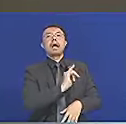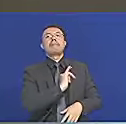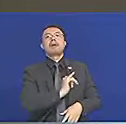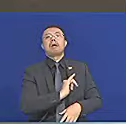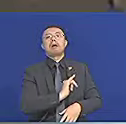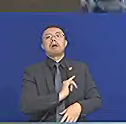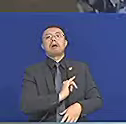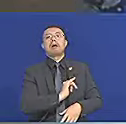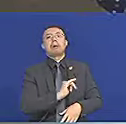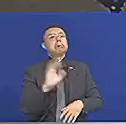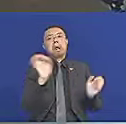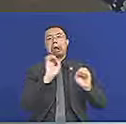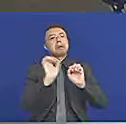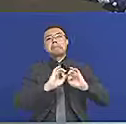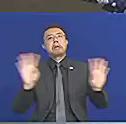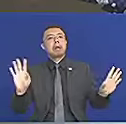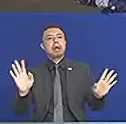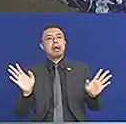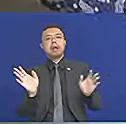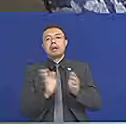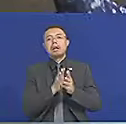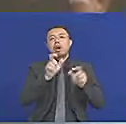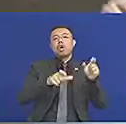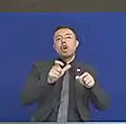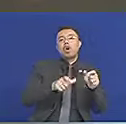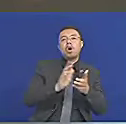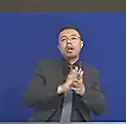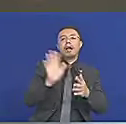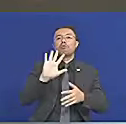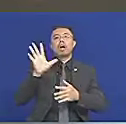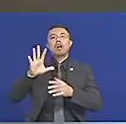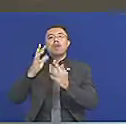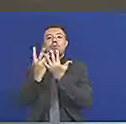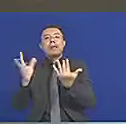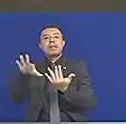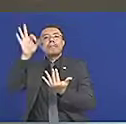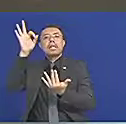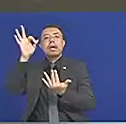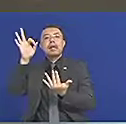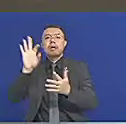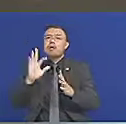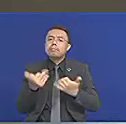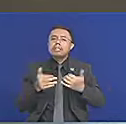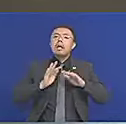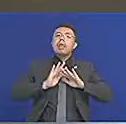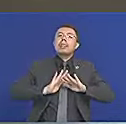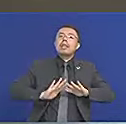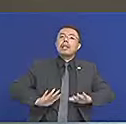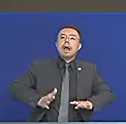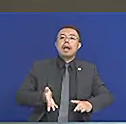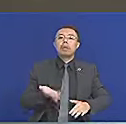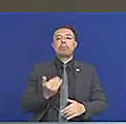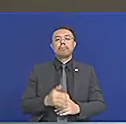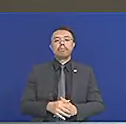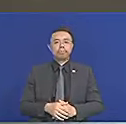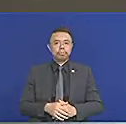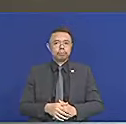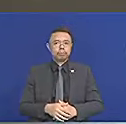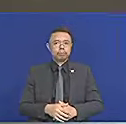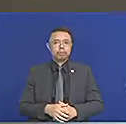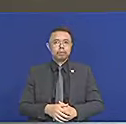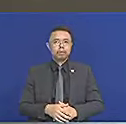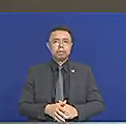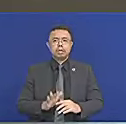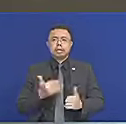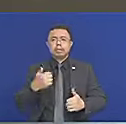Tidak berbeda dengan mereka yang bukan umat pilihan. Kok bisa tenang? Coba. Kok bisa